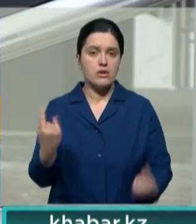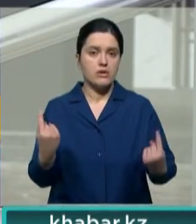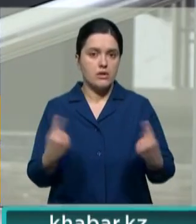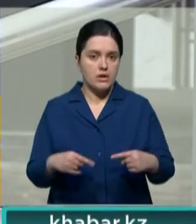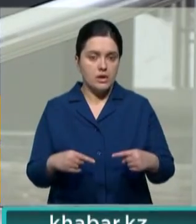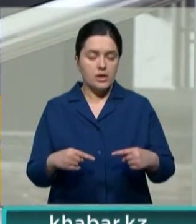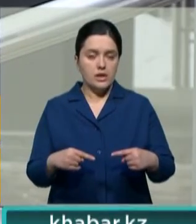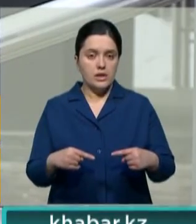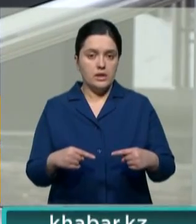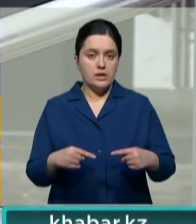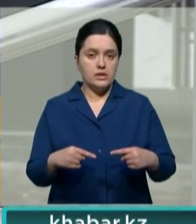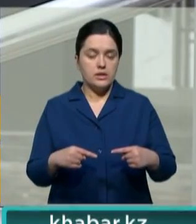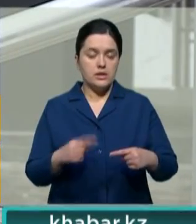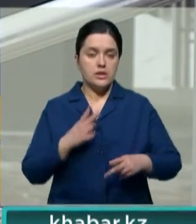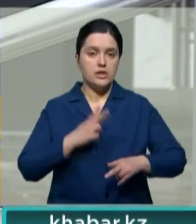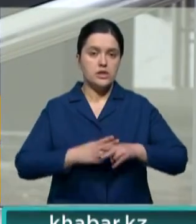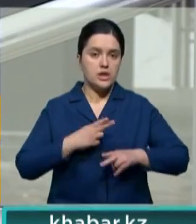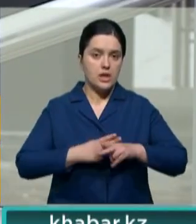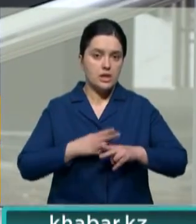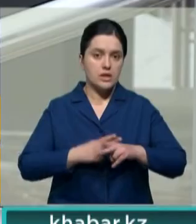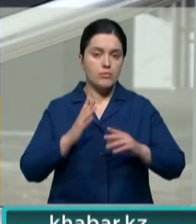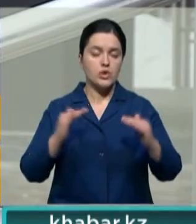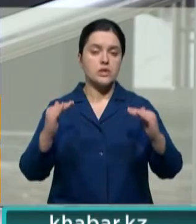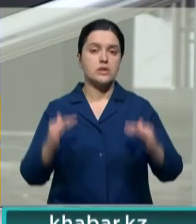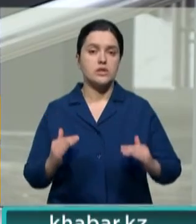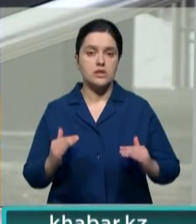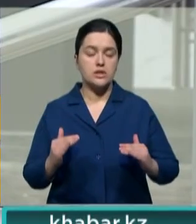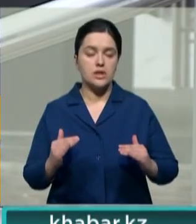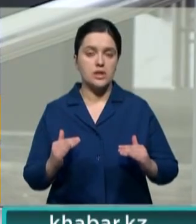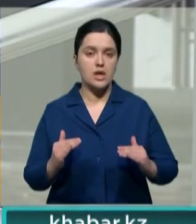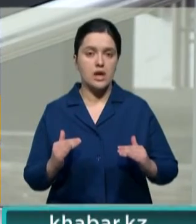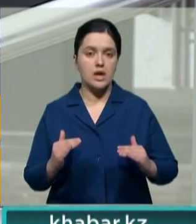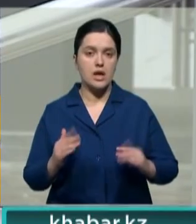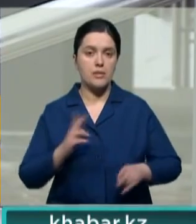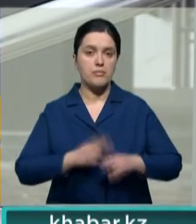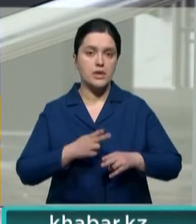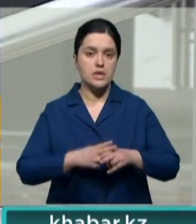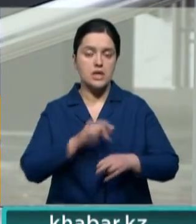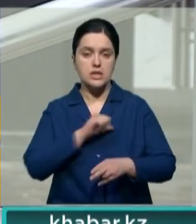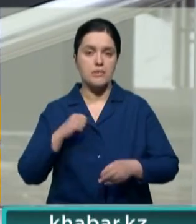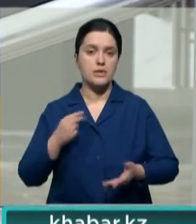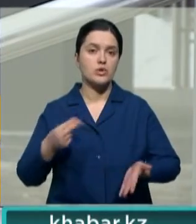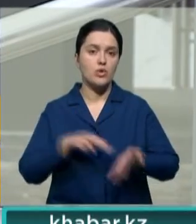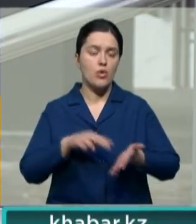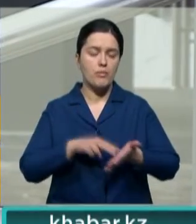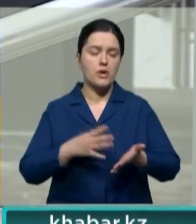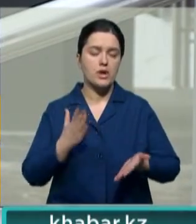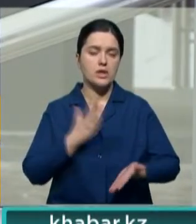серьезно. Оно может повлечь за собой снижение металла себестоимости. Ну, то есть